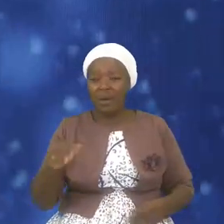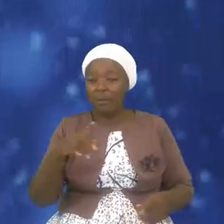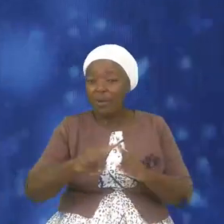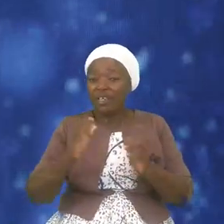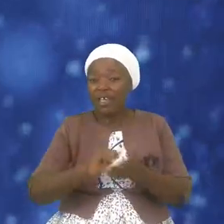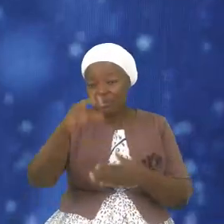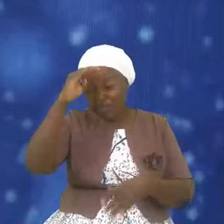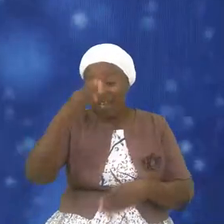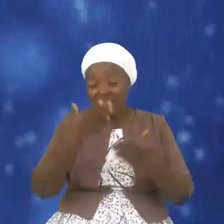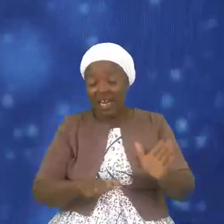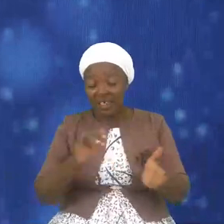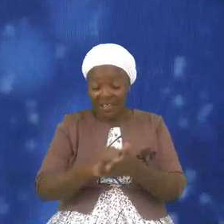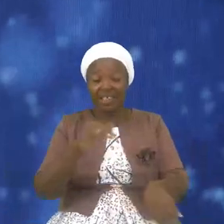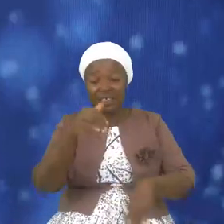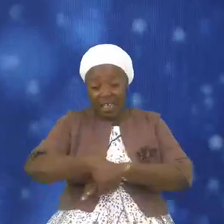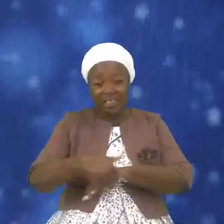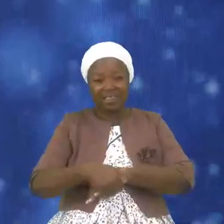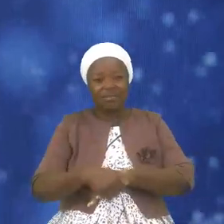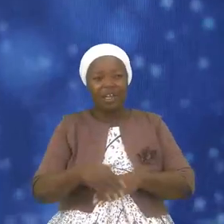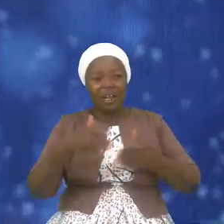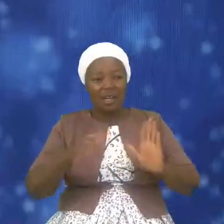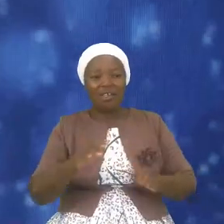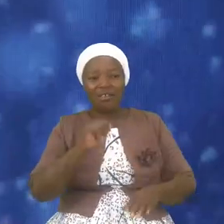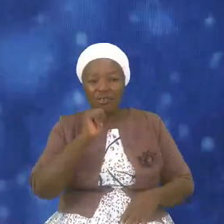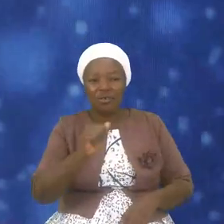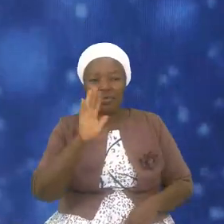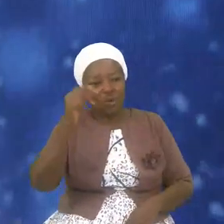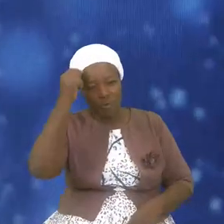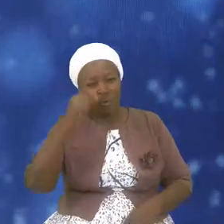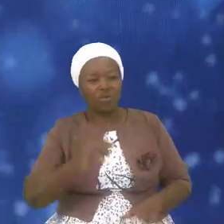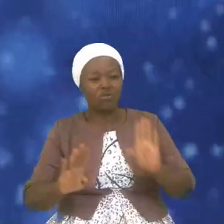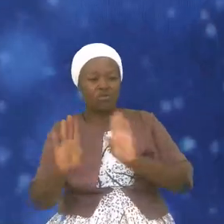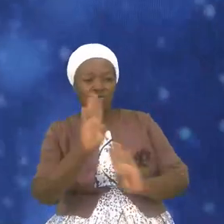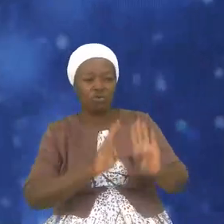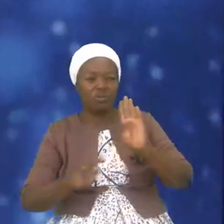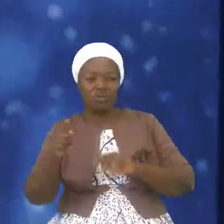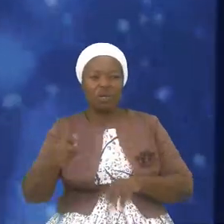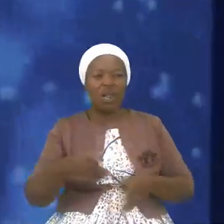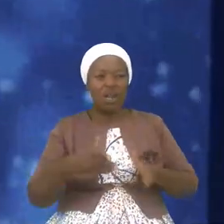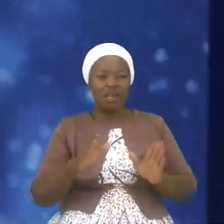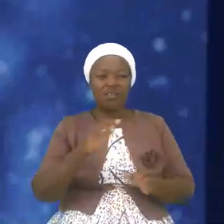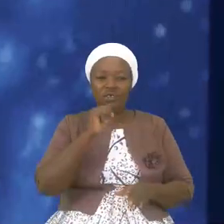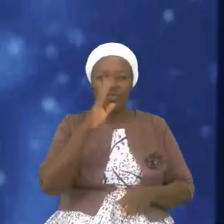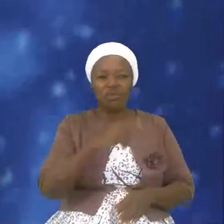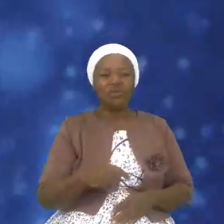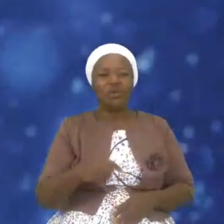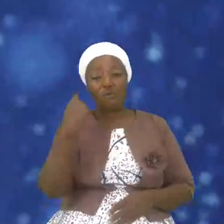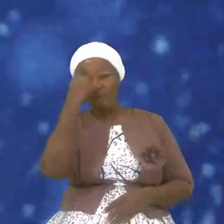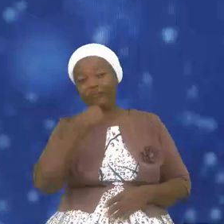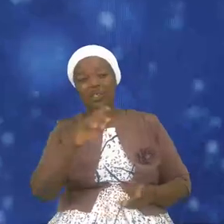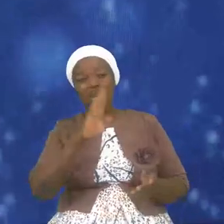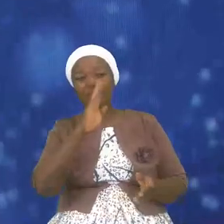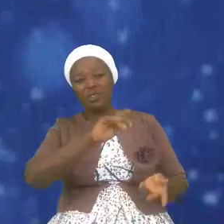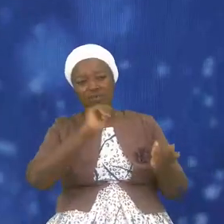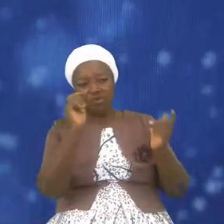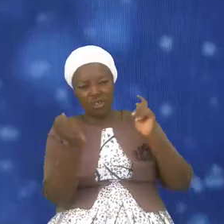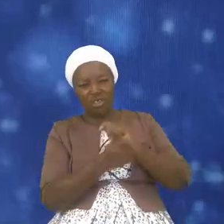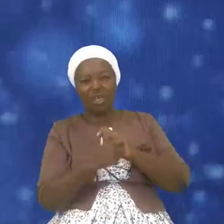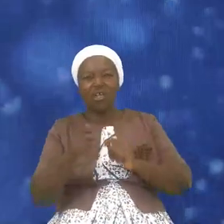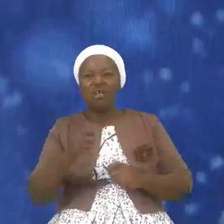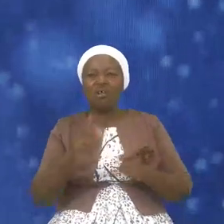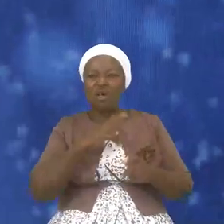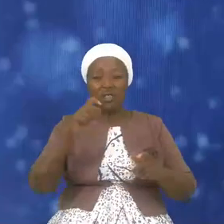nuit même. Au roi, vit éternellement, que tes pensées ne te troublent pas et que ton visage ne change pas de couleur. Verset